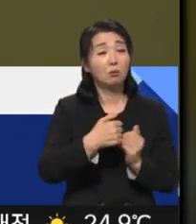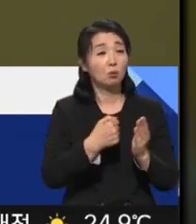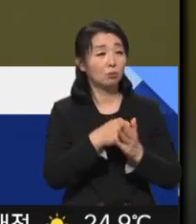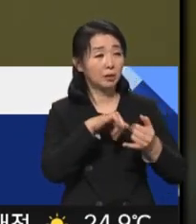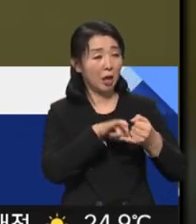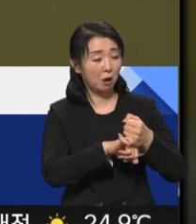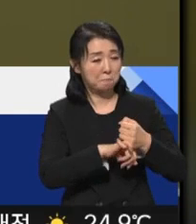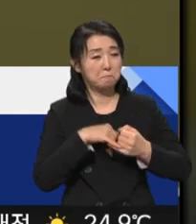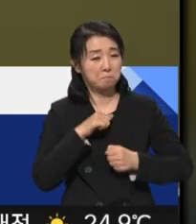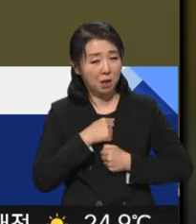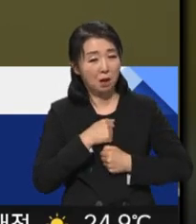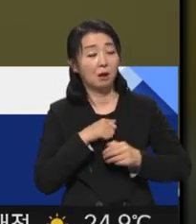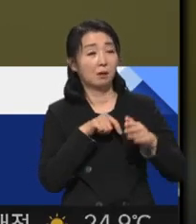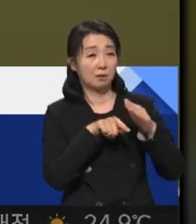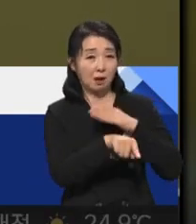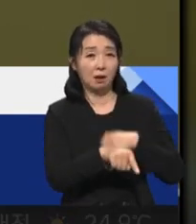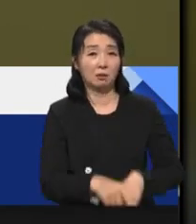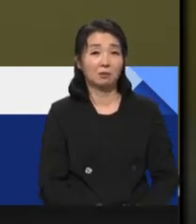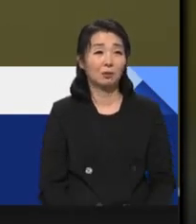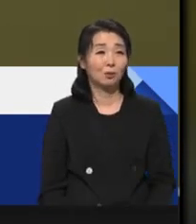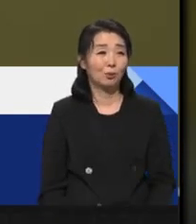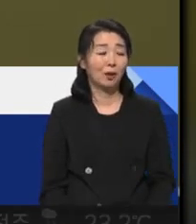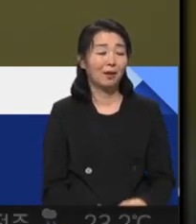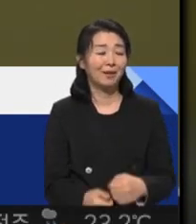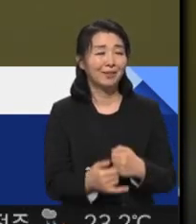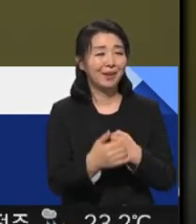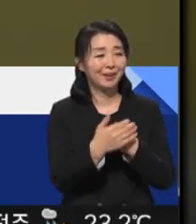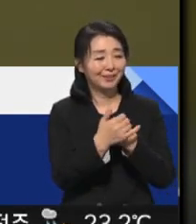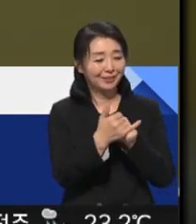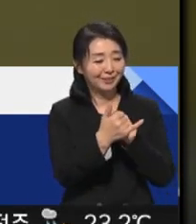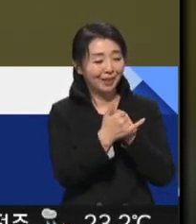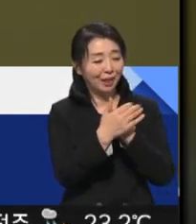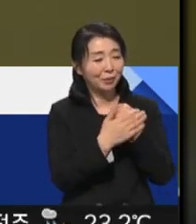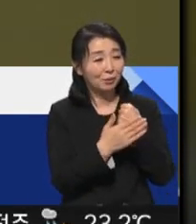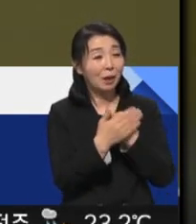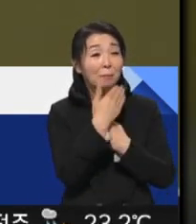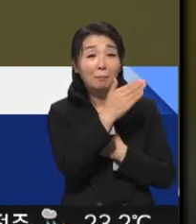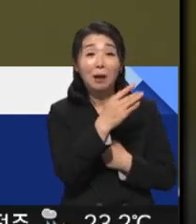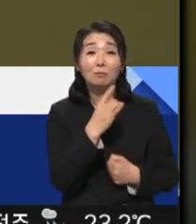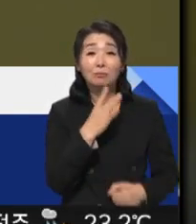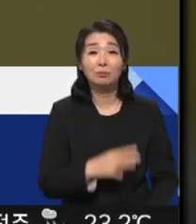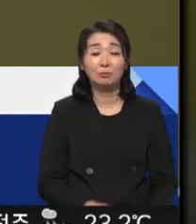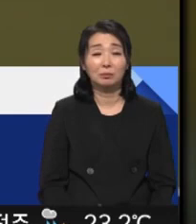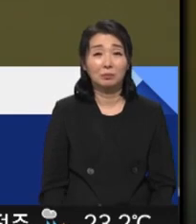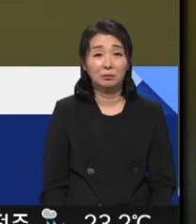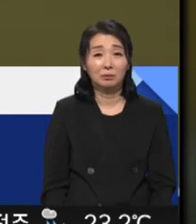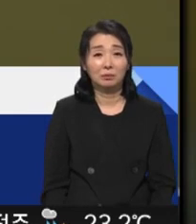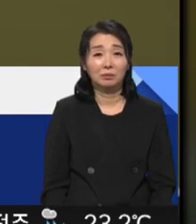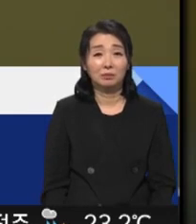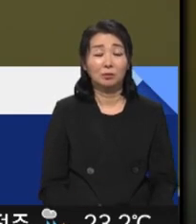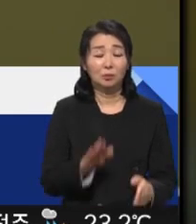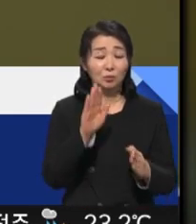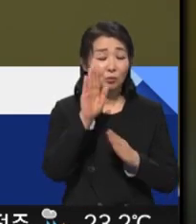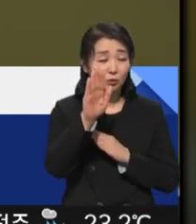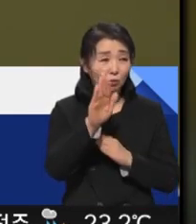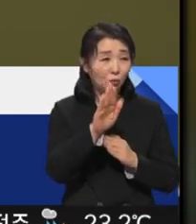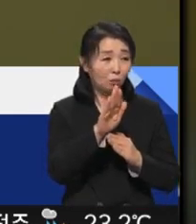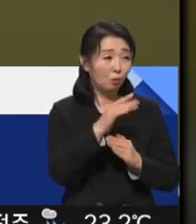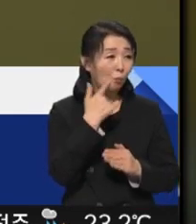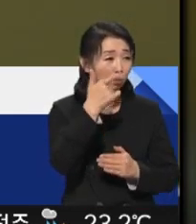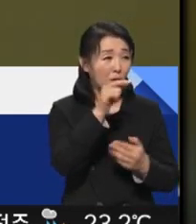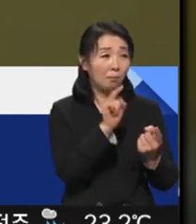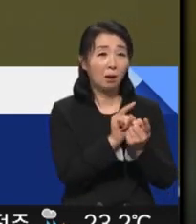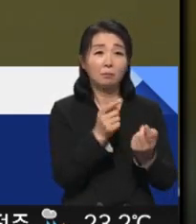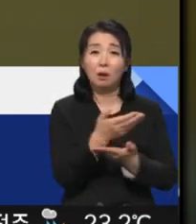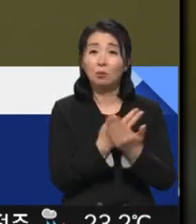의미로 가서 덕담 수준으로 말을 한 것인데 뭐 그 이후에 지금까지 아무런 교류도 없고 또 뭐